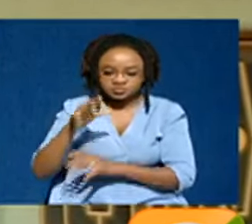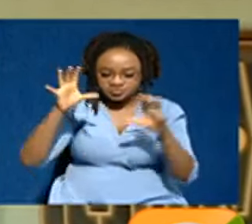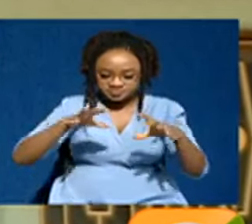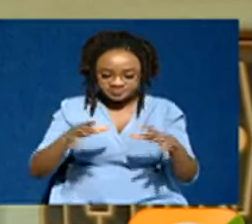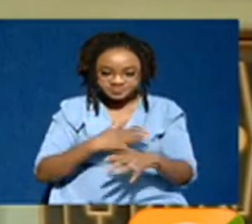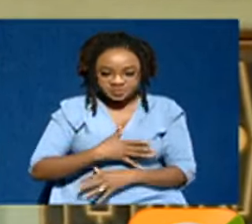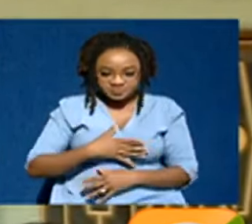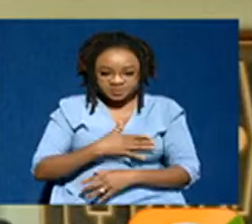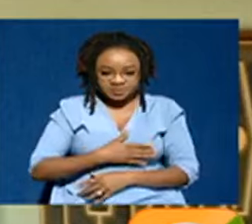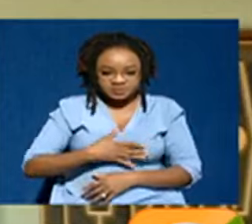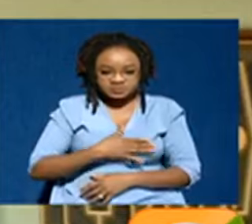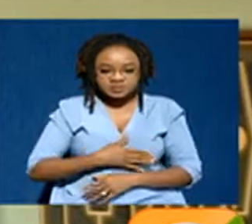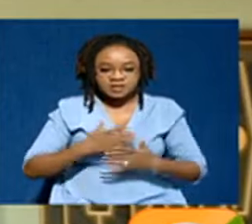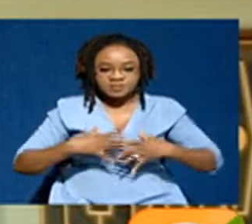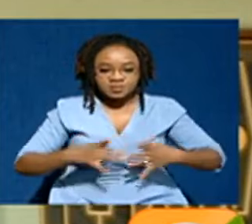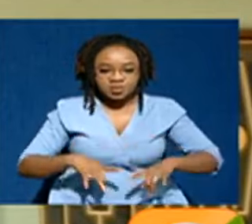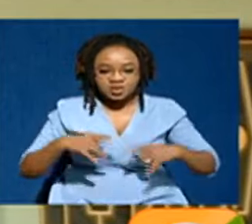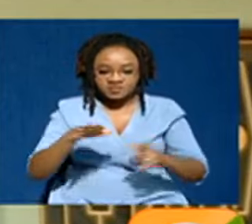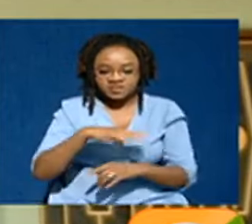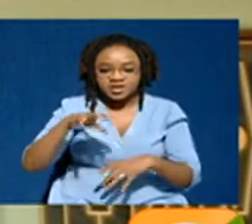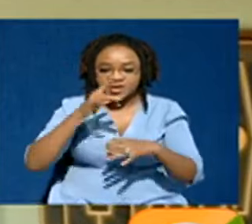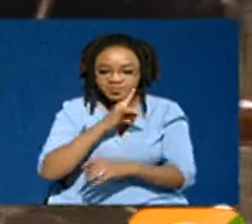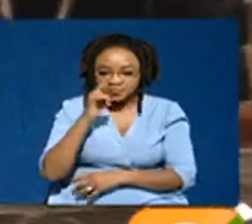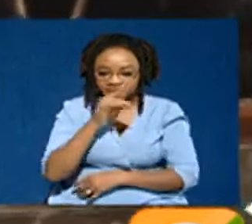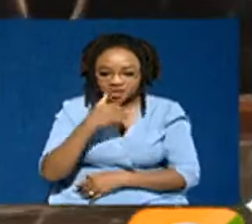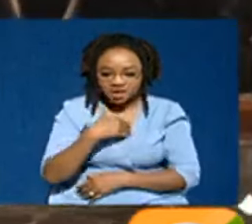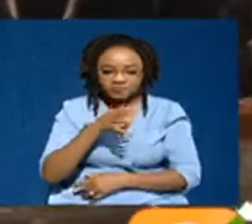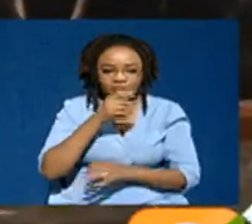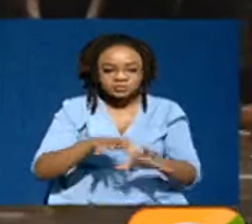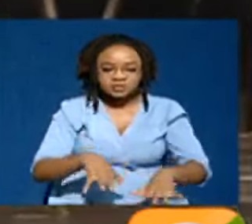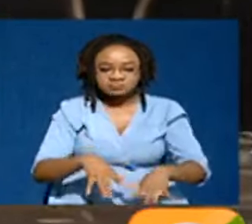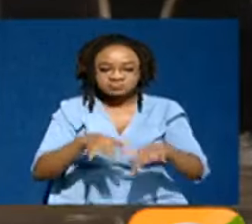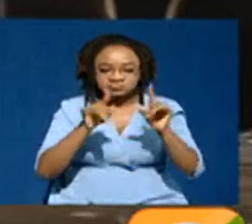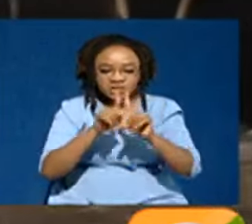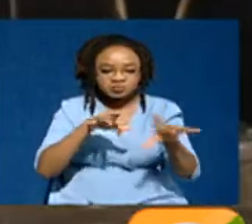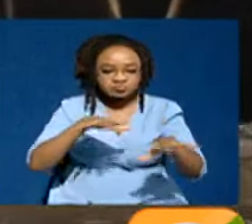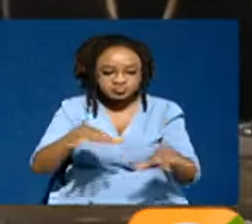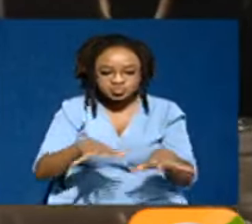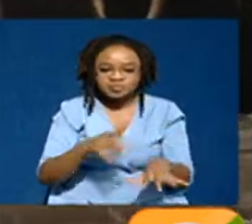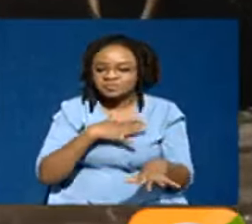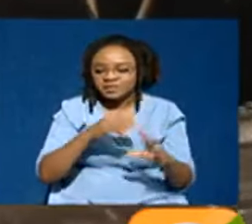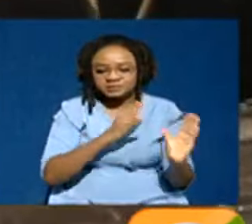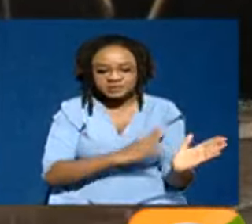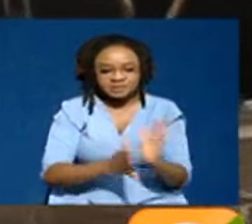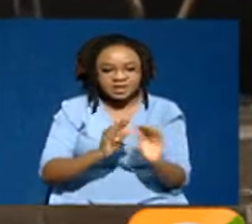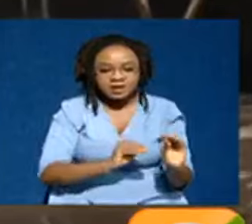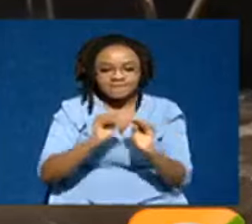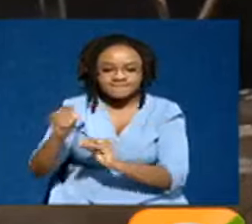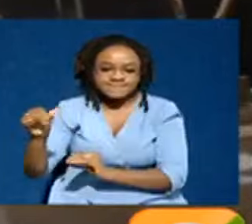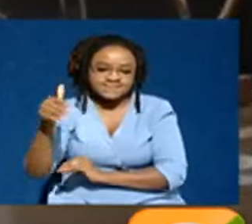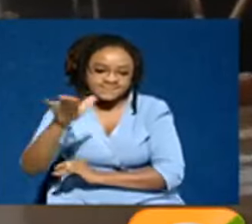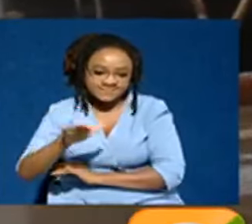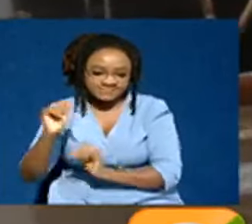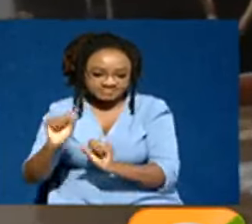kwenye maeneo yaliyo kwenye hatari ya mafuriko na maporomoko ya ardhi kuangazia mikakati ya kuhamia maeneo yaliyo salama